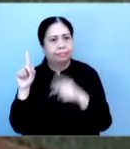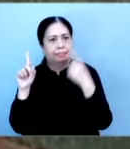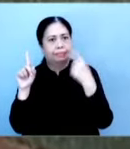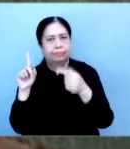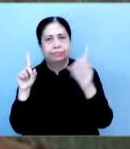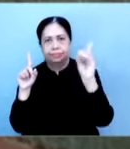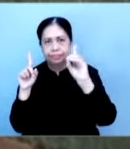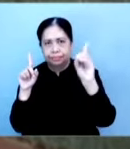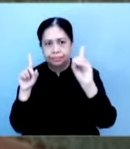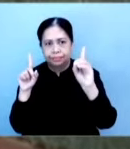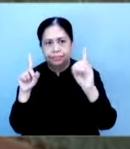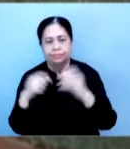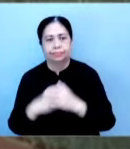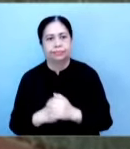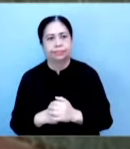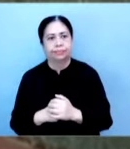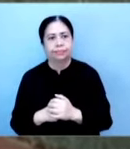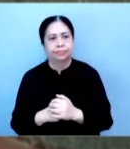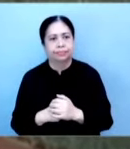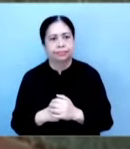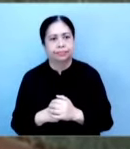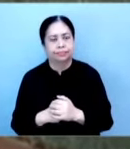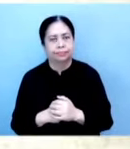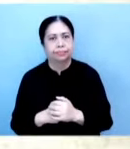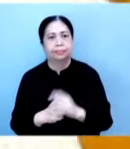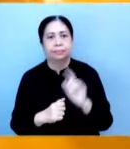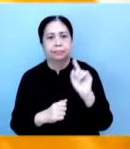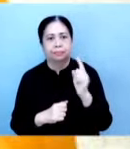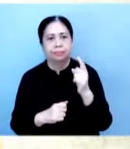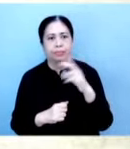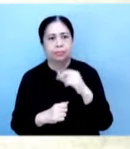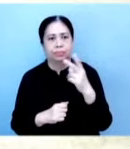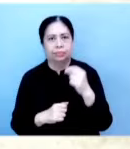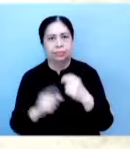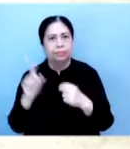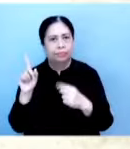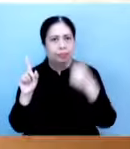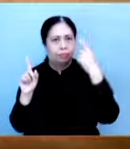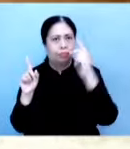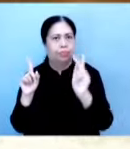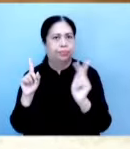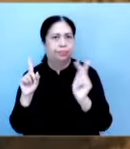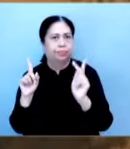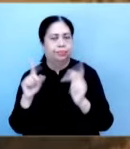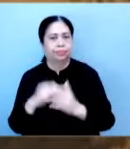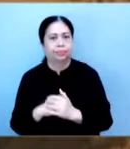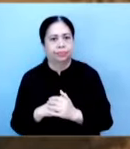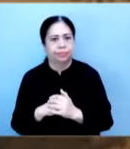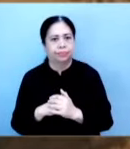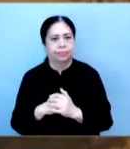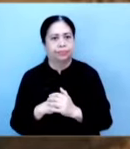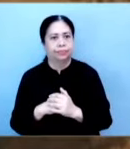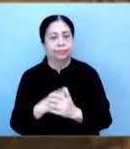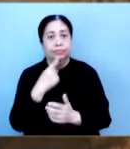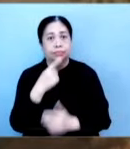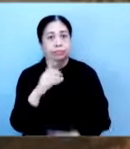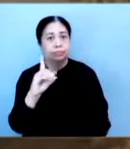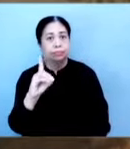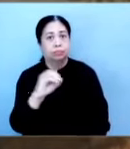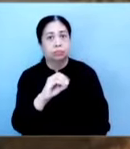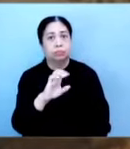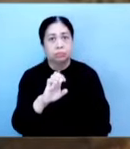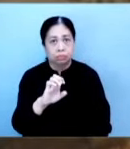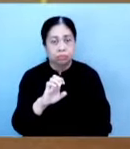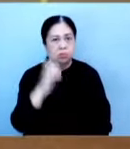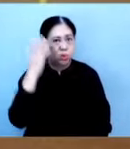sentimo kada litro sa diesel at p t sentimo kada litro sa kerosine sabi ng Department of Energy